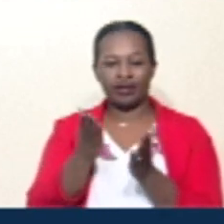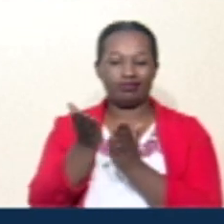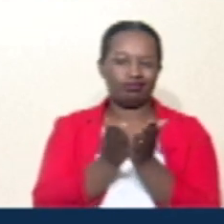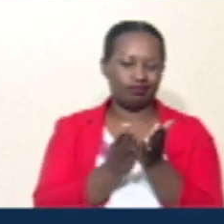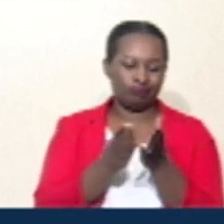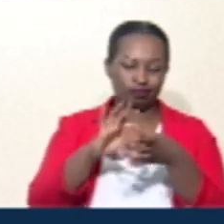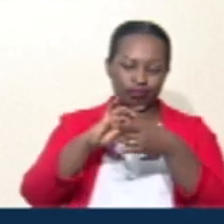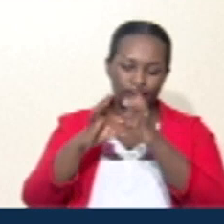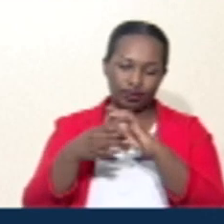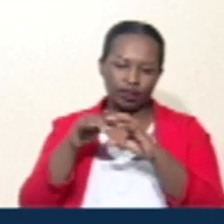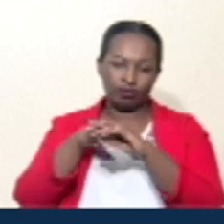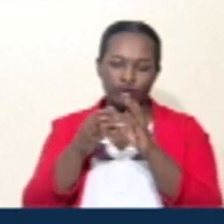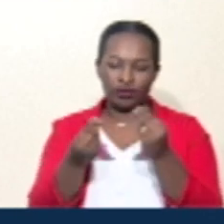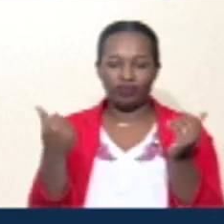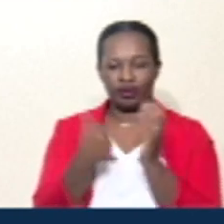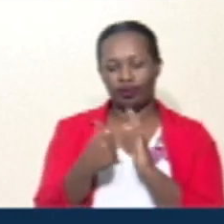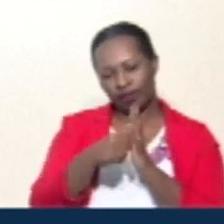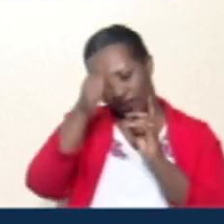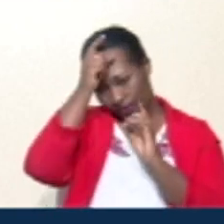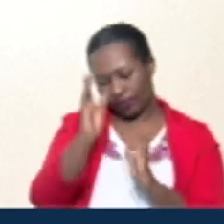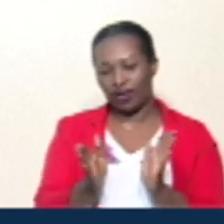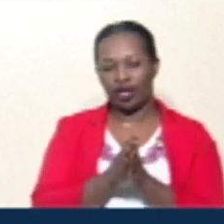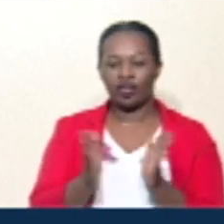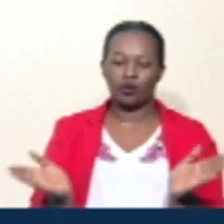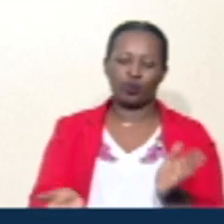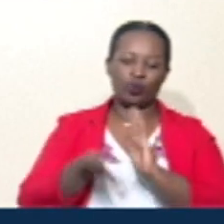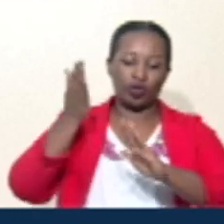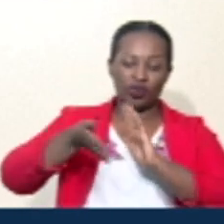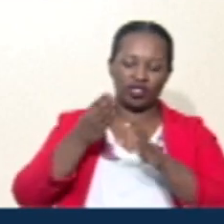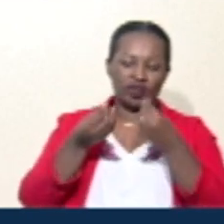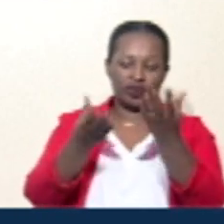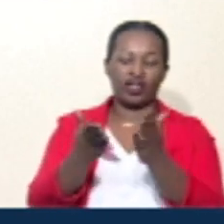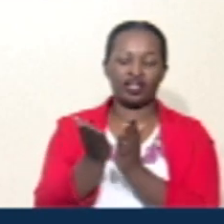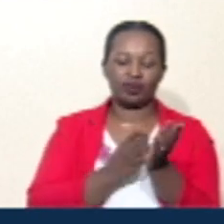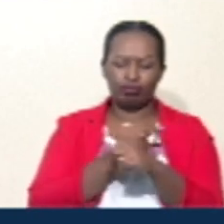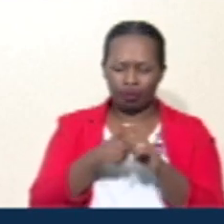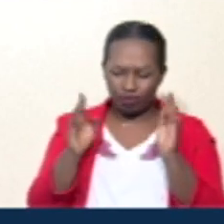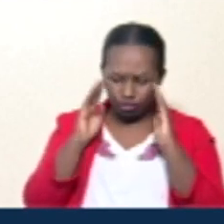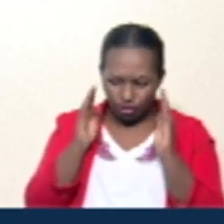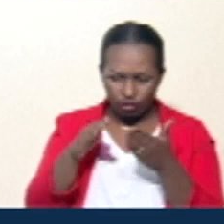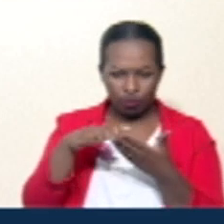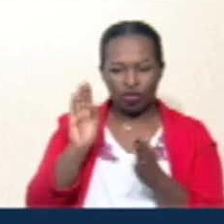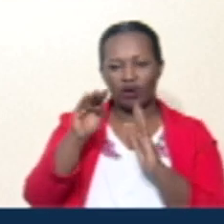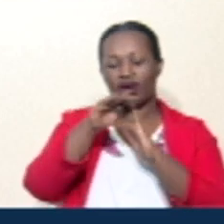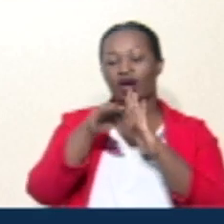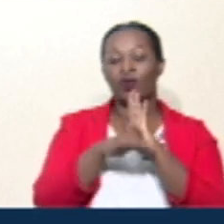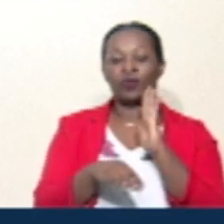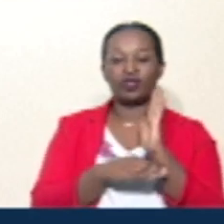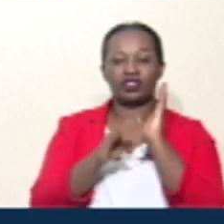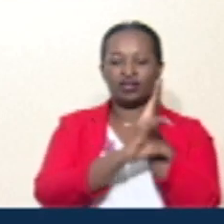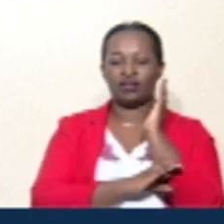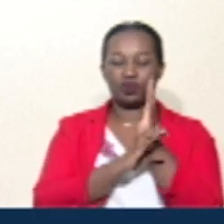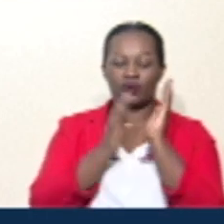imikoranire yaba mu gukemura ibibazo by'abaturage no kwihutisha imitangire ya serivisi. Ariko noneho tunibanda kuri gahunda